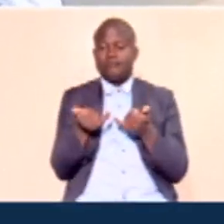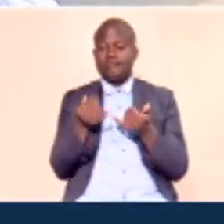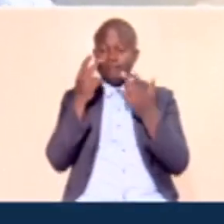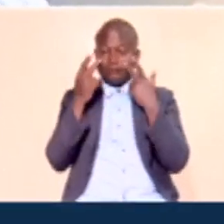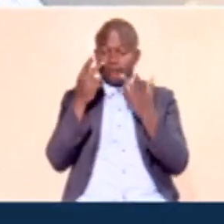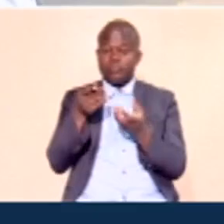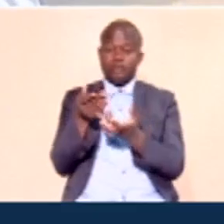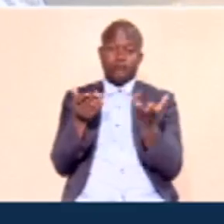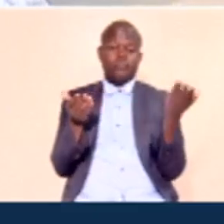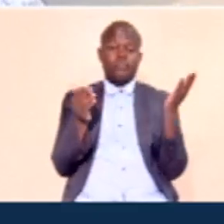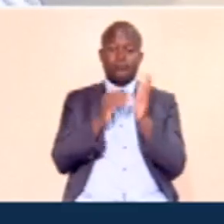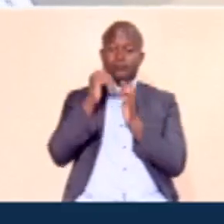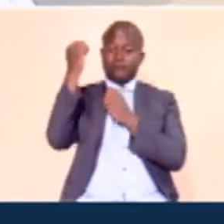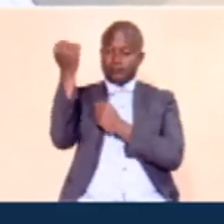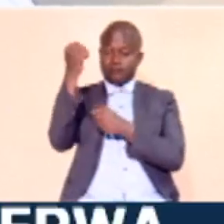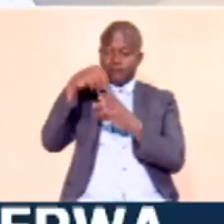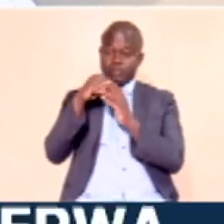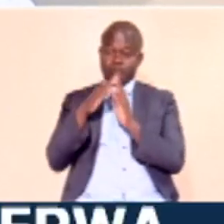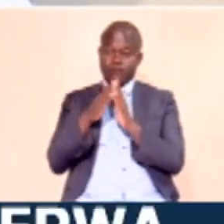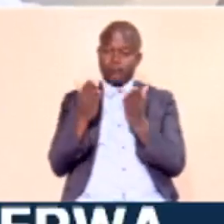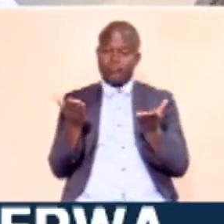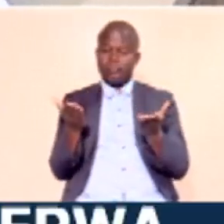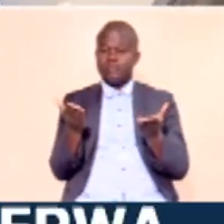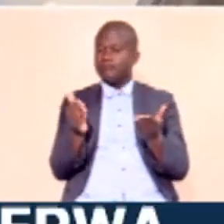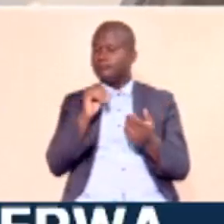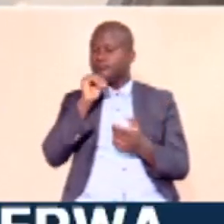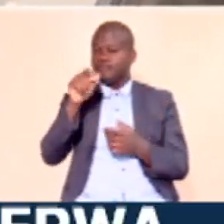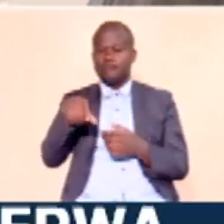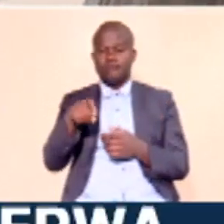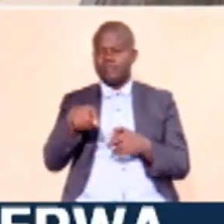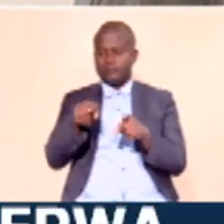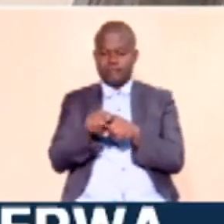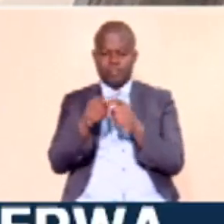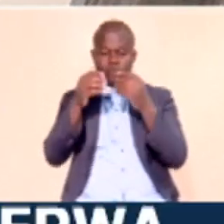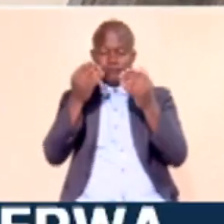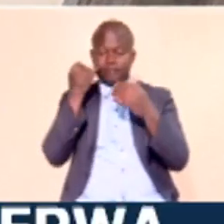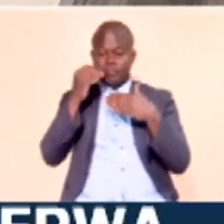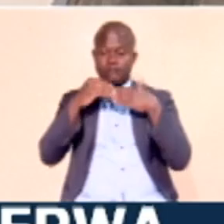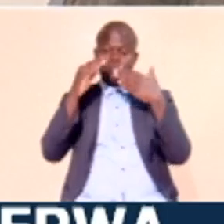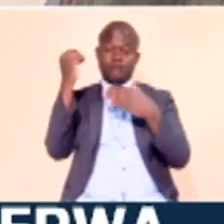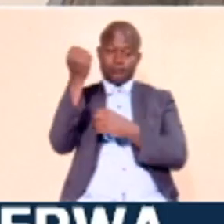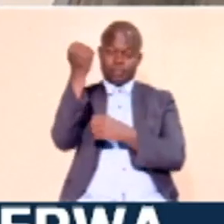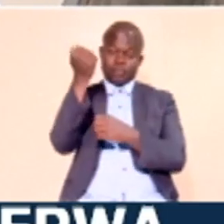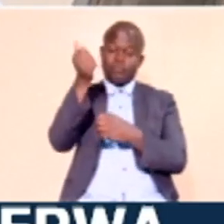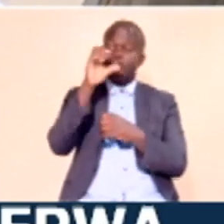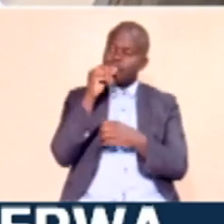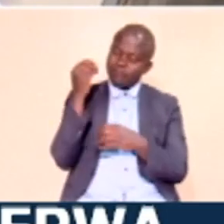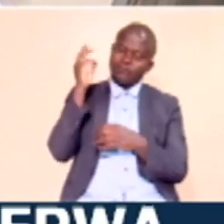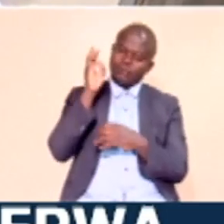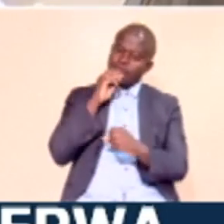imikungugu ihari, kandi uyu muhanda uri mu mujyi, ntabwo byagombye kuba kuriya. Yaba abayobozi bahigaga ibyo bahize